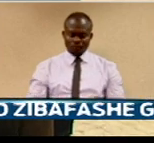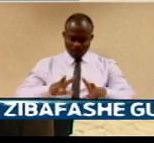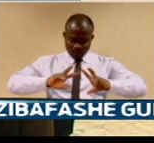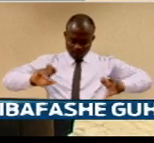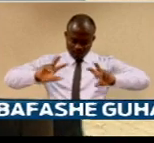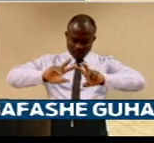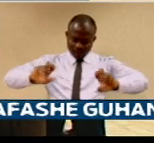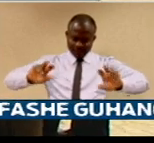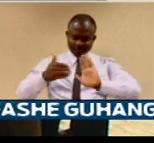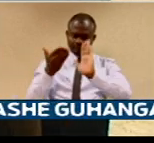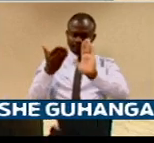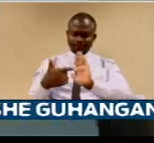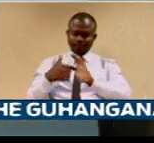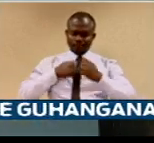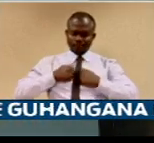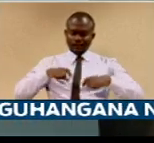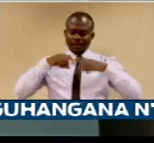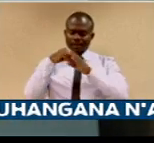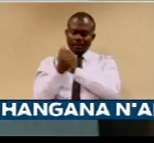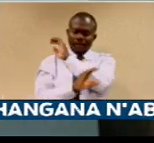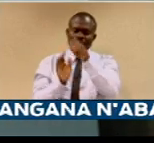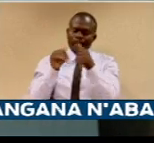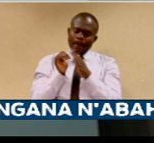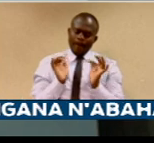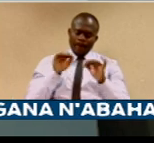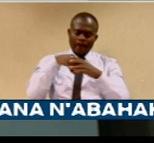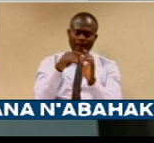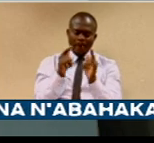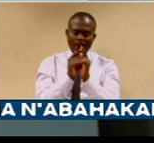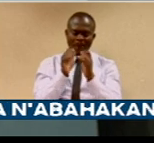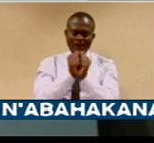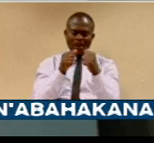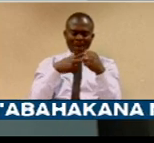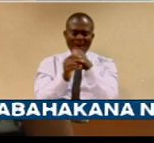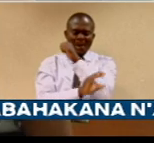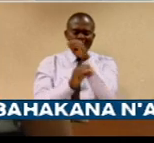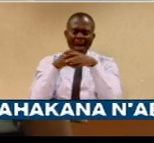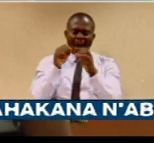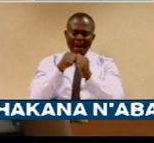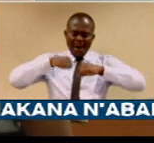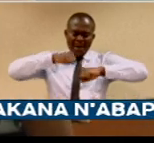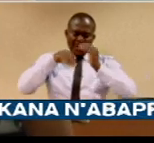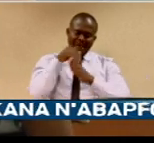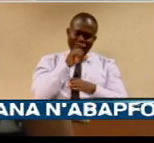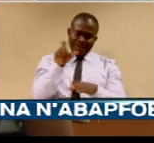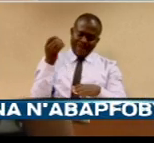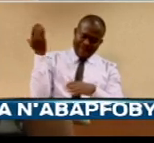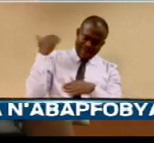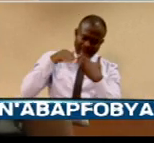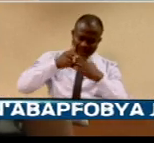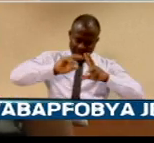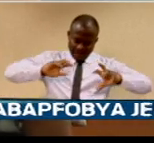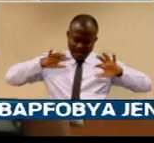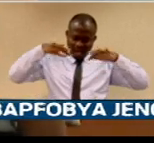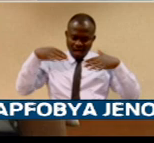Ubushakashatsi bwamurikiwe abanyarwanda baba mu mahanga bari bitabiriye inama ya 17 y'igihugu y'umushyikirano mu cyumweru gishize burasesengura